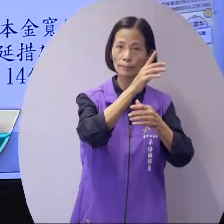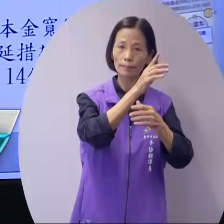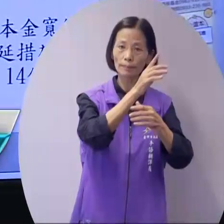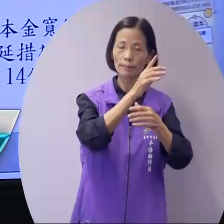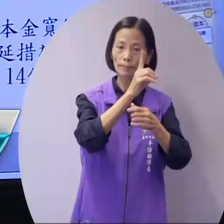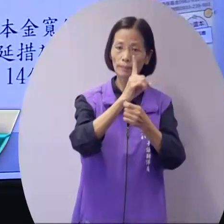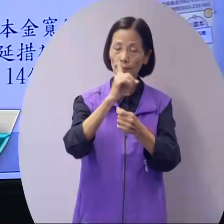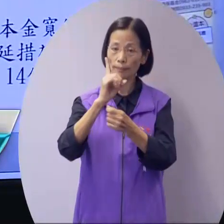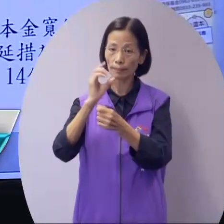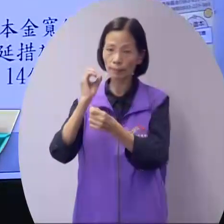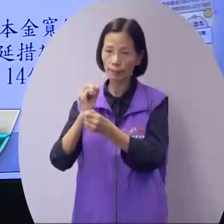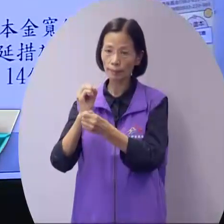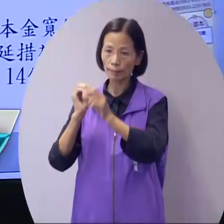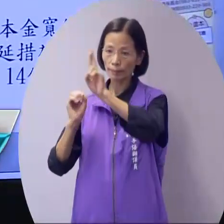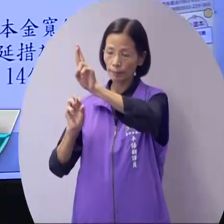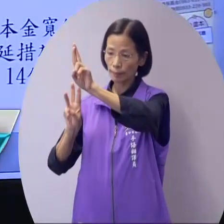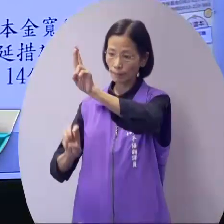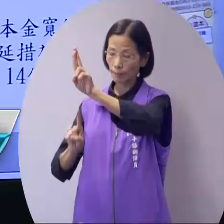到